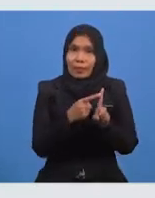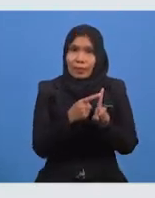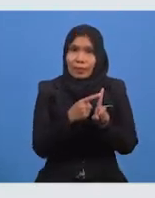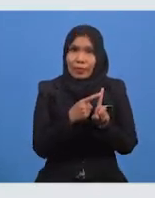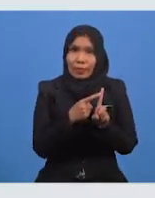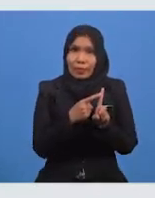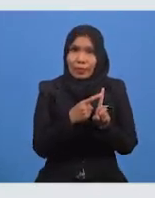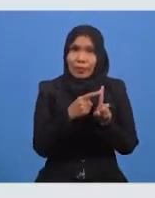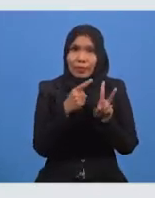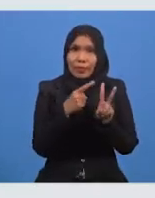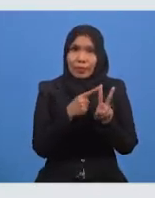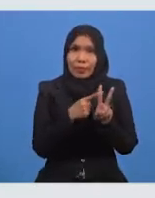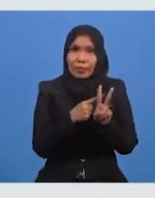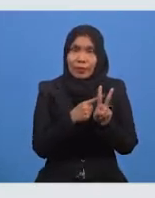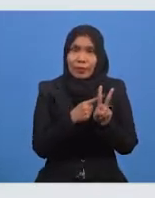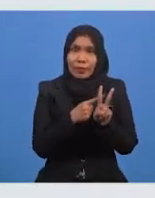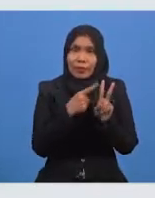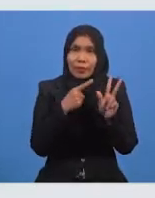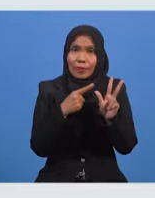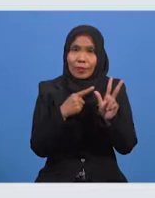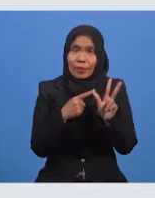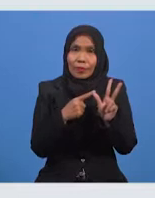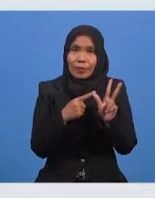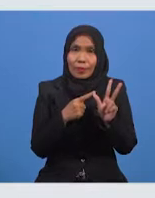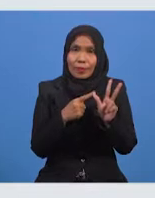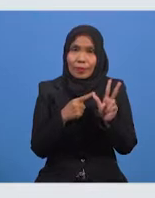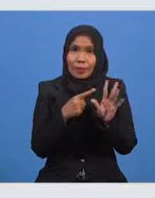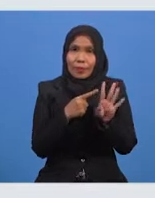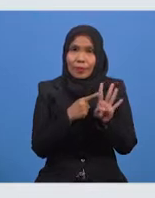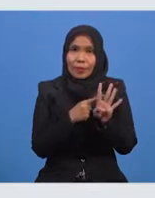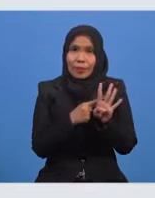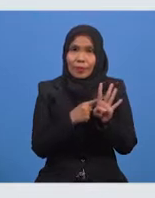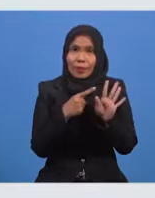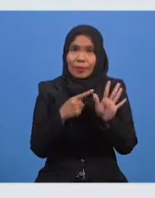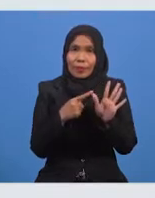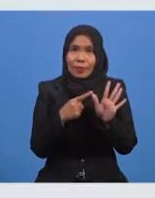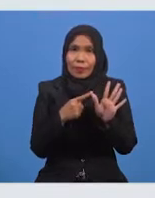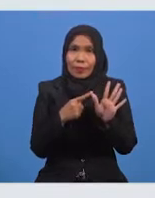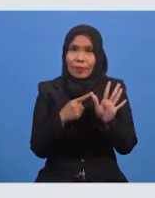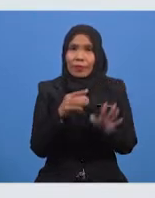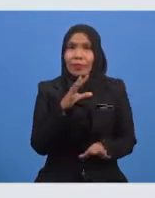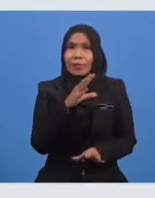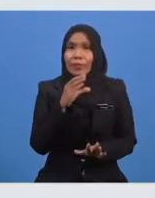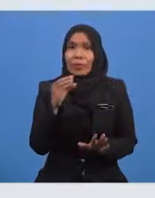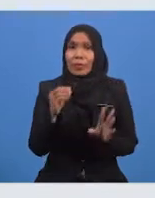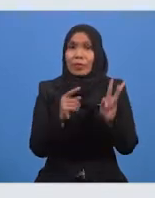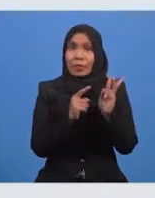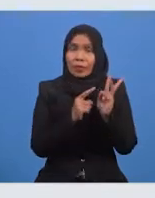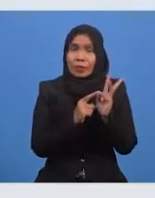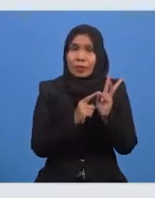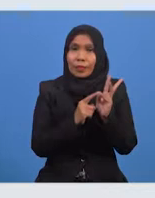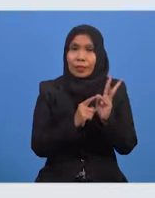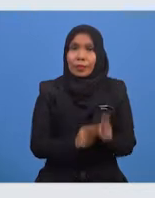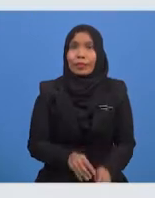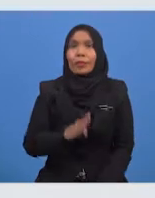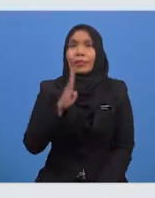politik, ekonomi, sosiobudaya, teknologi, ekologi dan undang-undang. Kebiasaannya